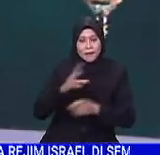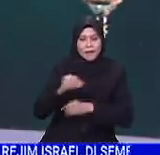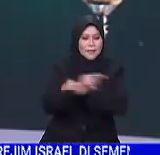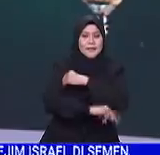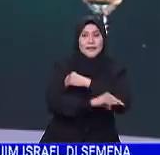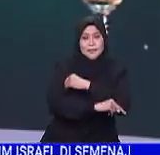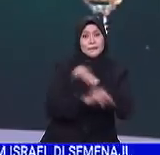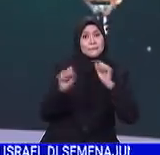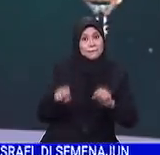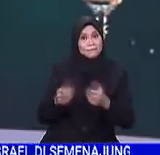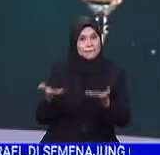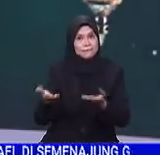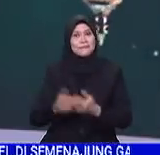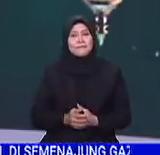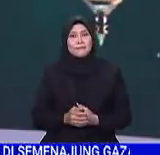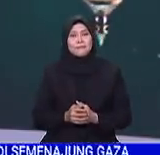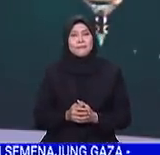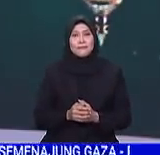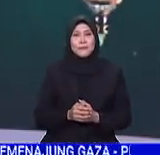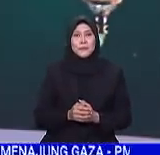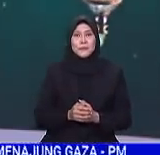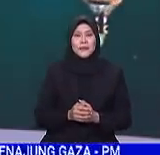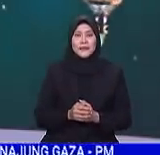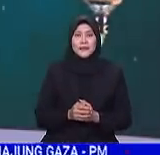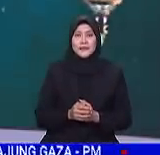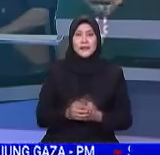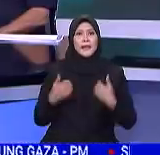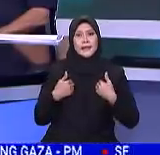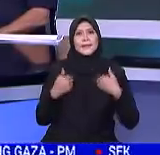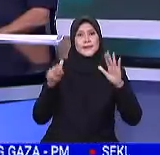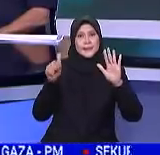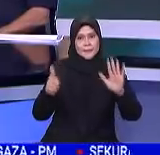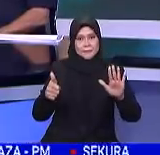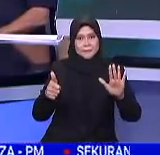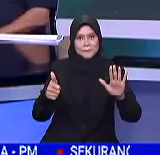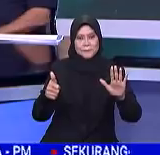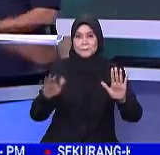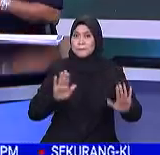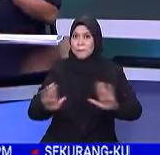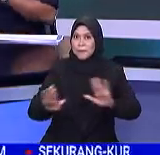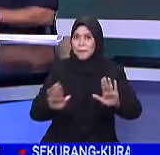Tuan? Okey, baik. Terdapat 6 pertimbangan yang